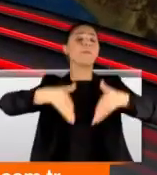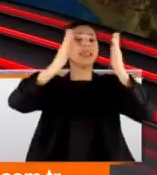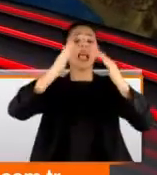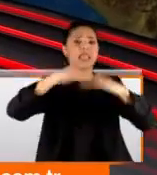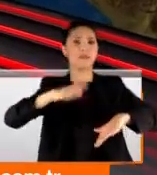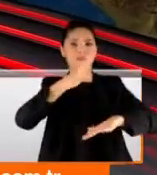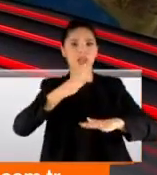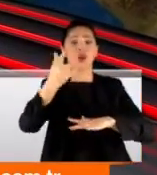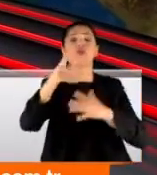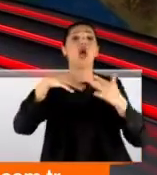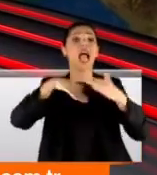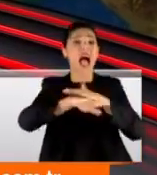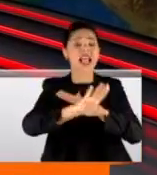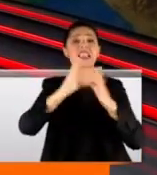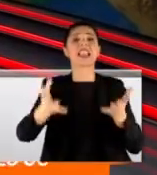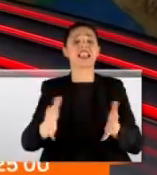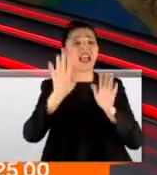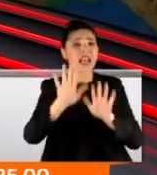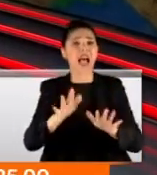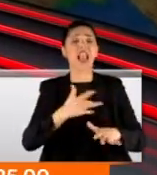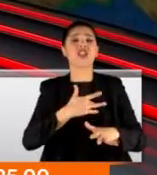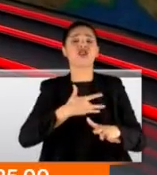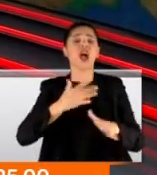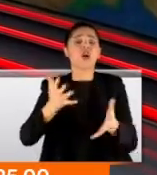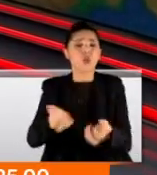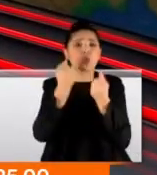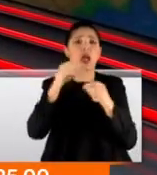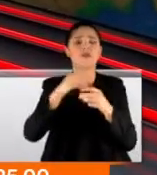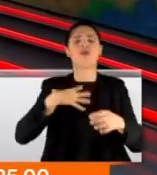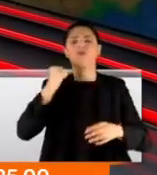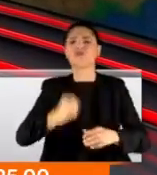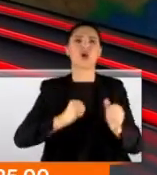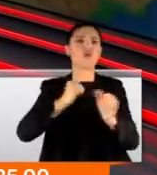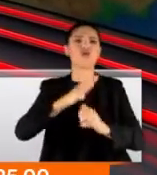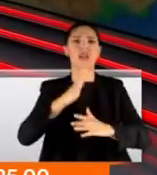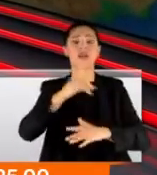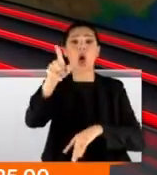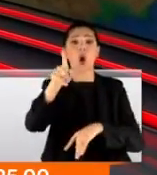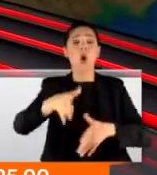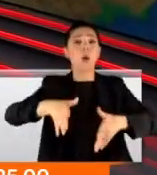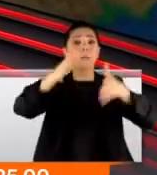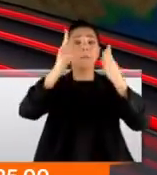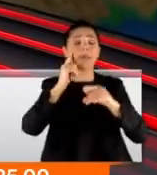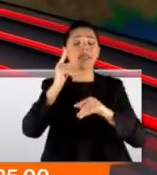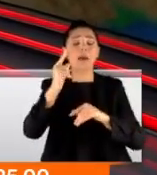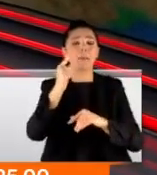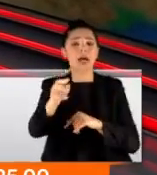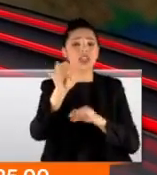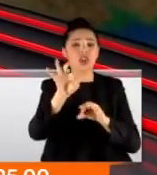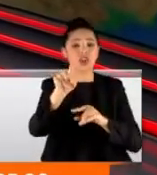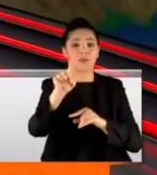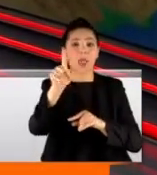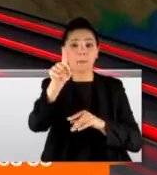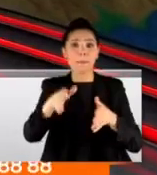enkaz altında kalanları kurtarmak için canla başla bir mücadele veriliyor o noktalarda. Ve işte o binaları da görüyorsunuz zaten.